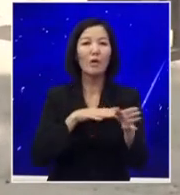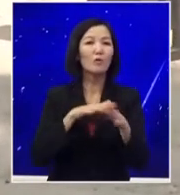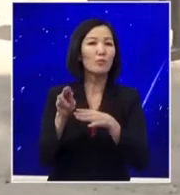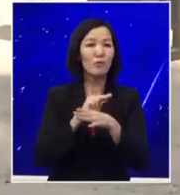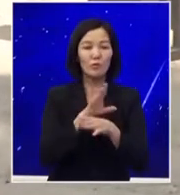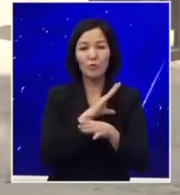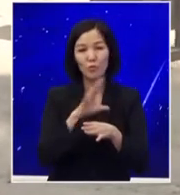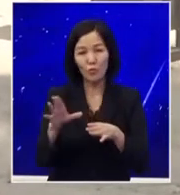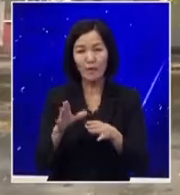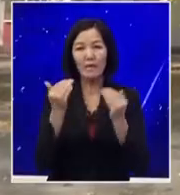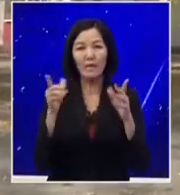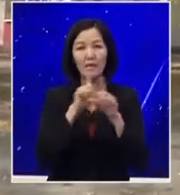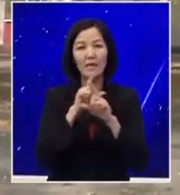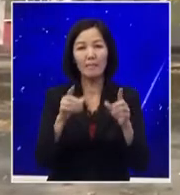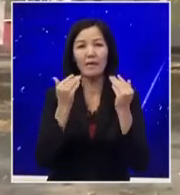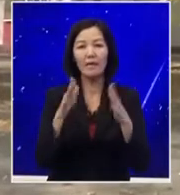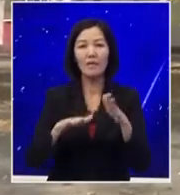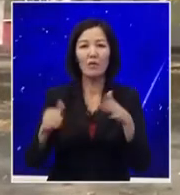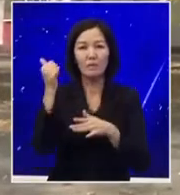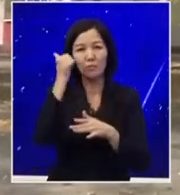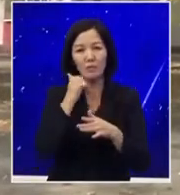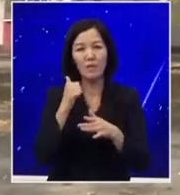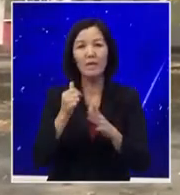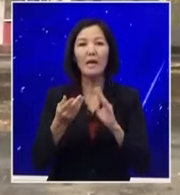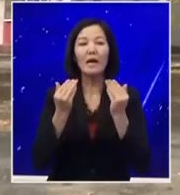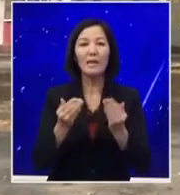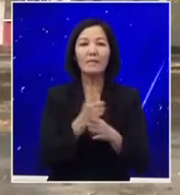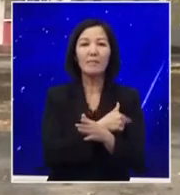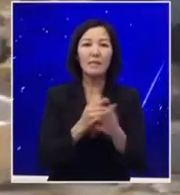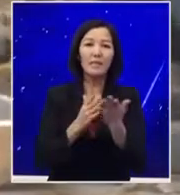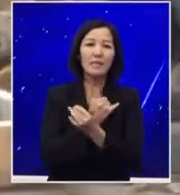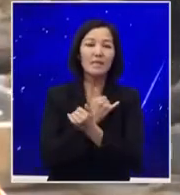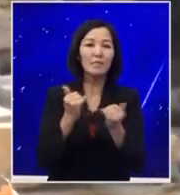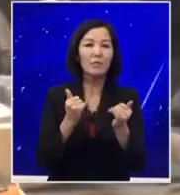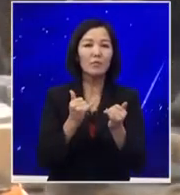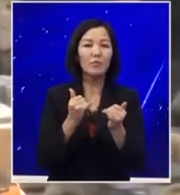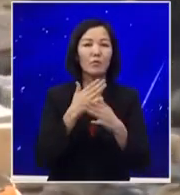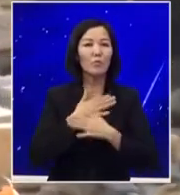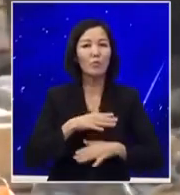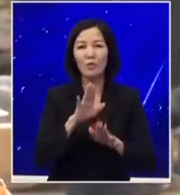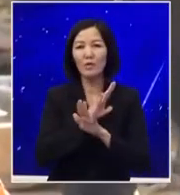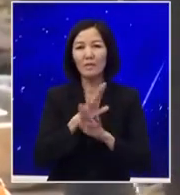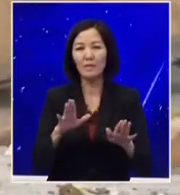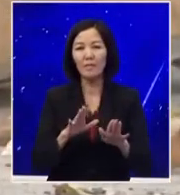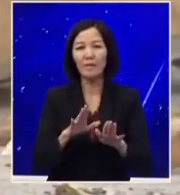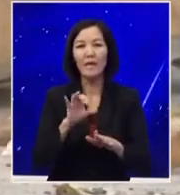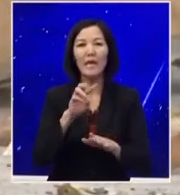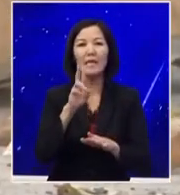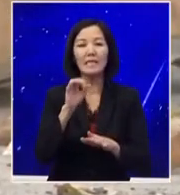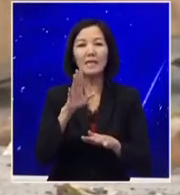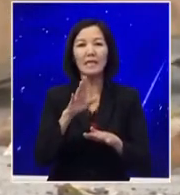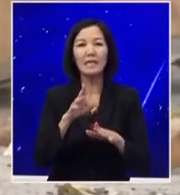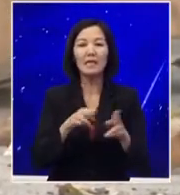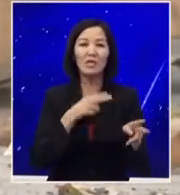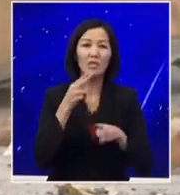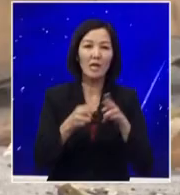жөндеу көрмепті. Ғимаратта ауласы да тозған. Сәйкесінше медициналық қызмет көрсету көңілдегідей болмайтын. Ескелтіліктер назын облыс